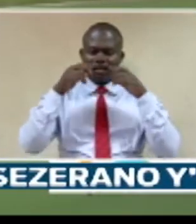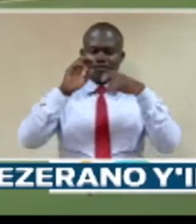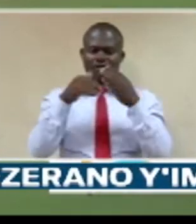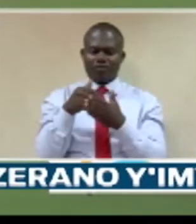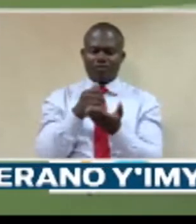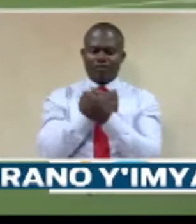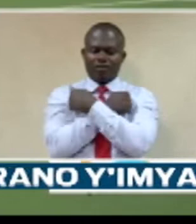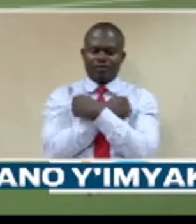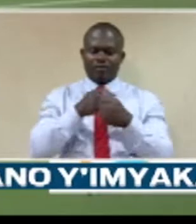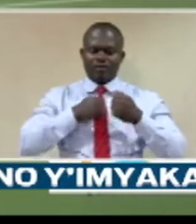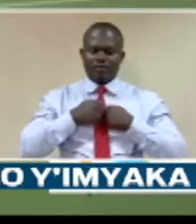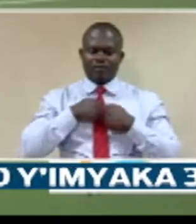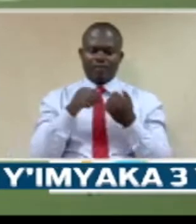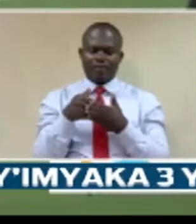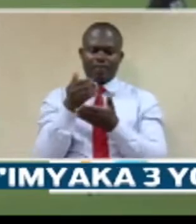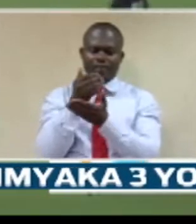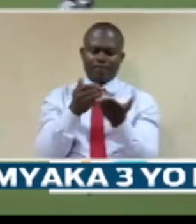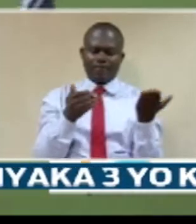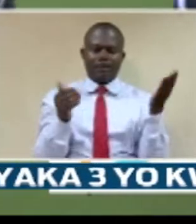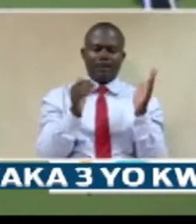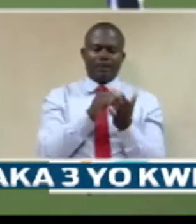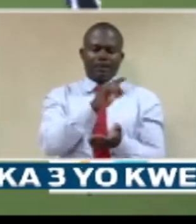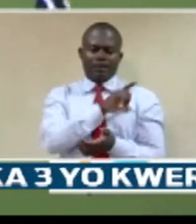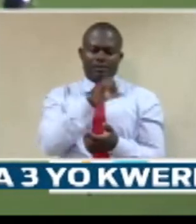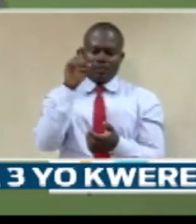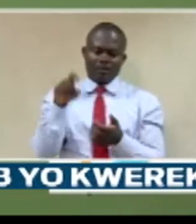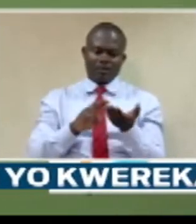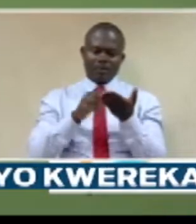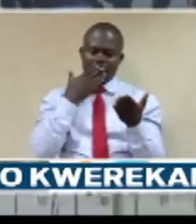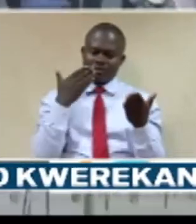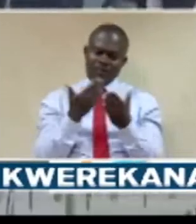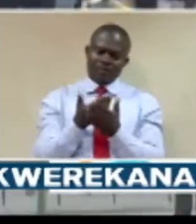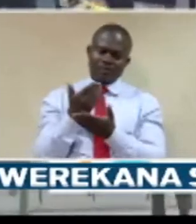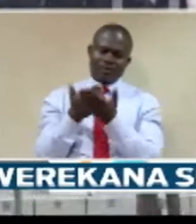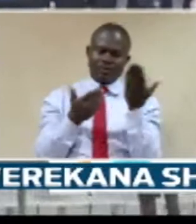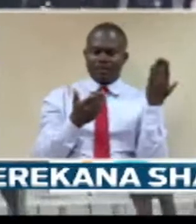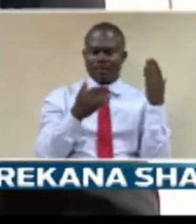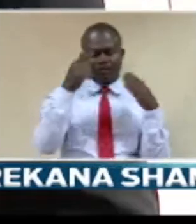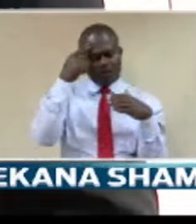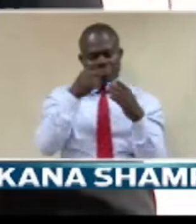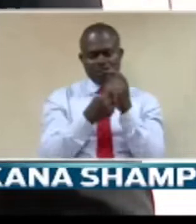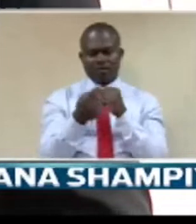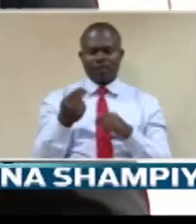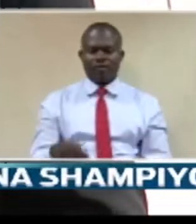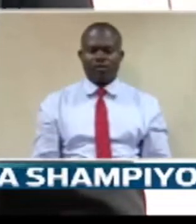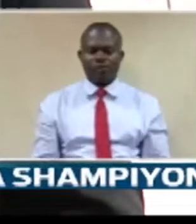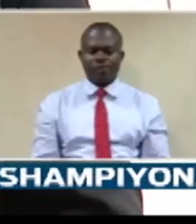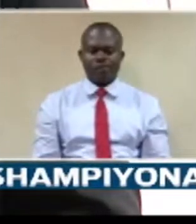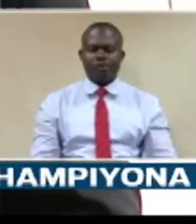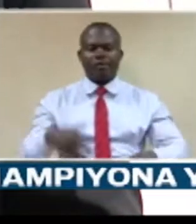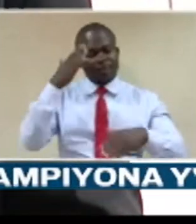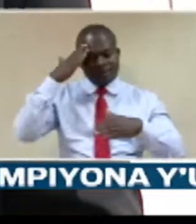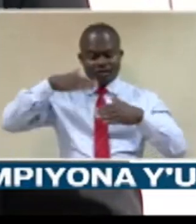kuba ukunzwe mu Rwanda, uyu ukaba ari n'amahirwe agomba kubyazwamo umusaruro ku mpande zombi. Murabizi ko